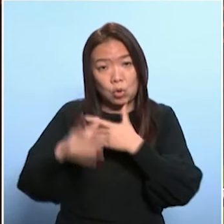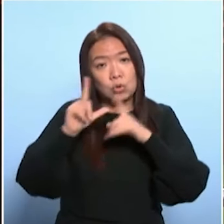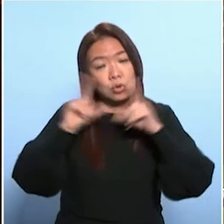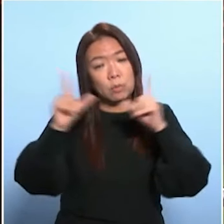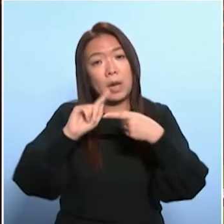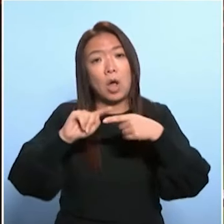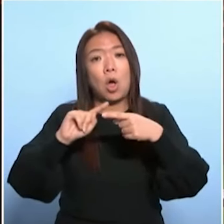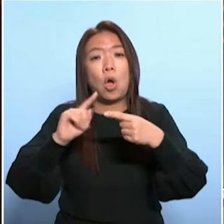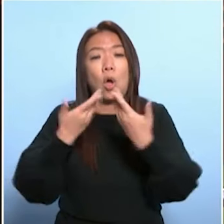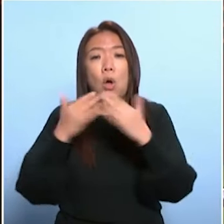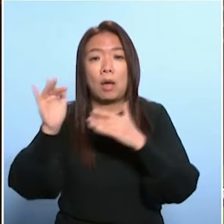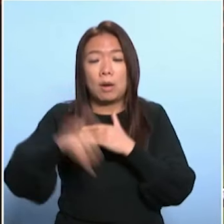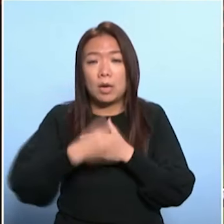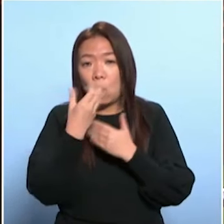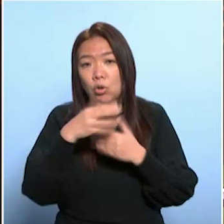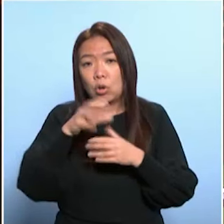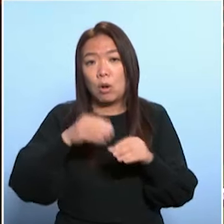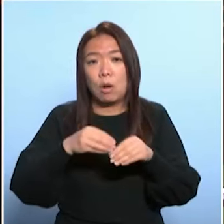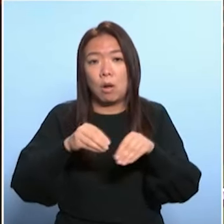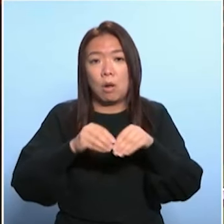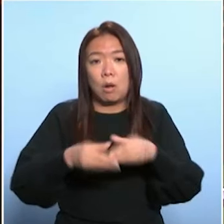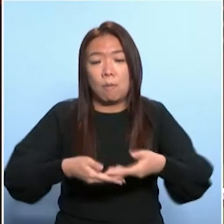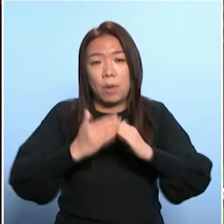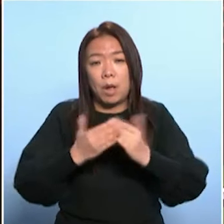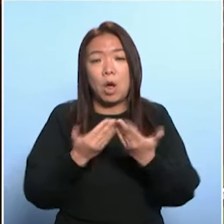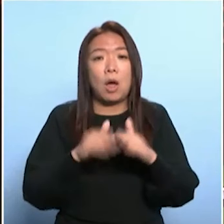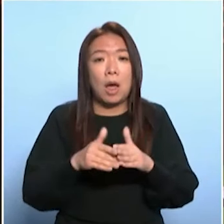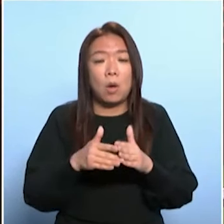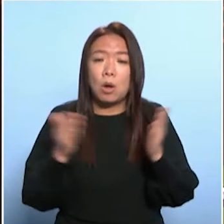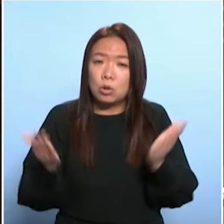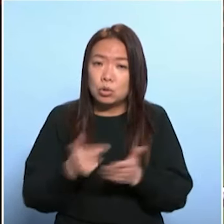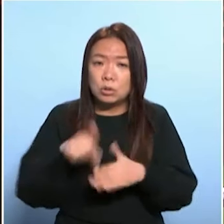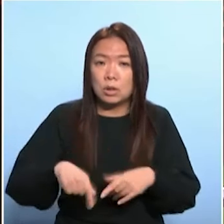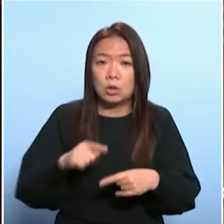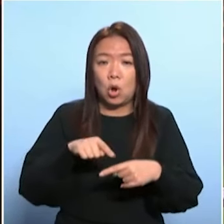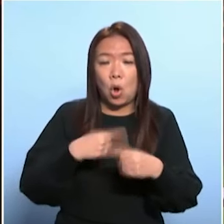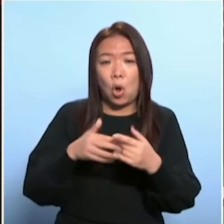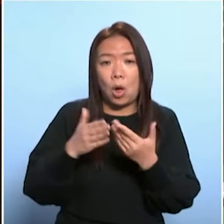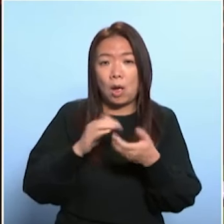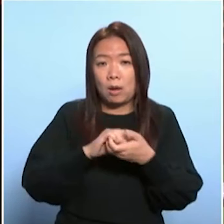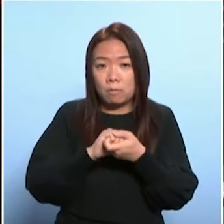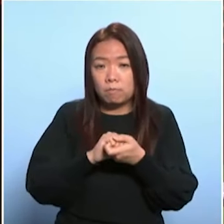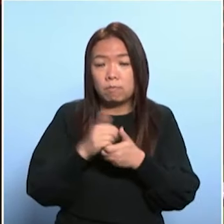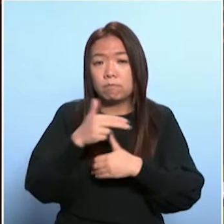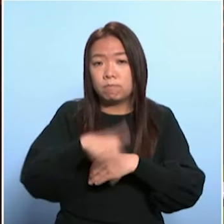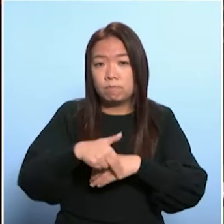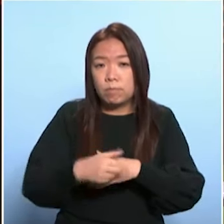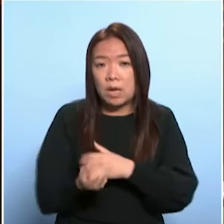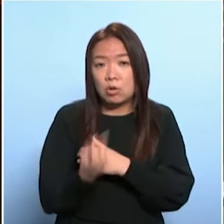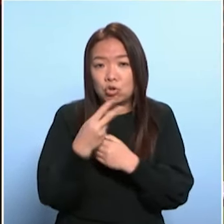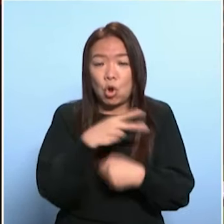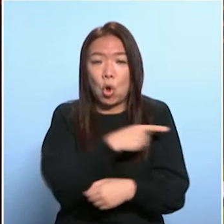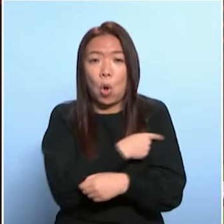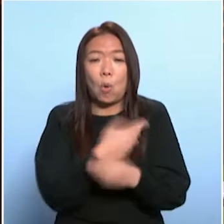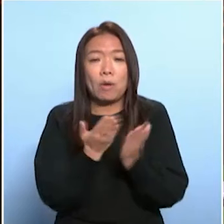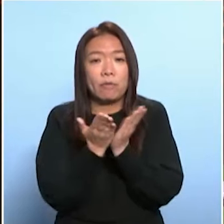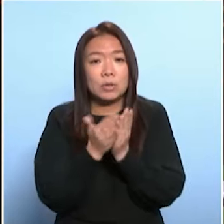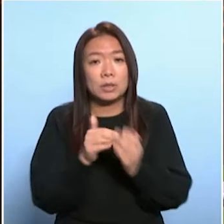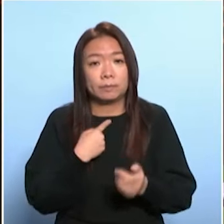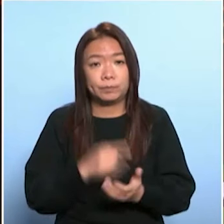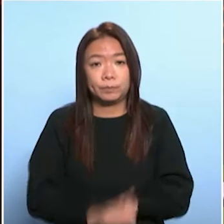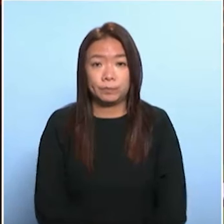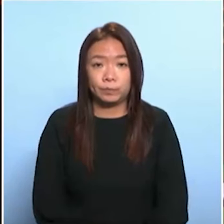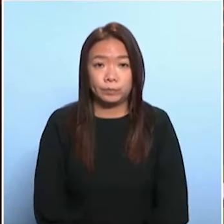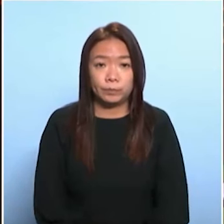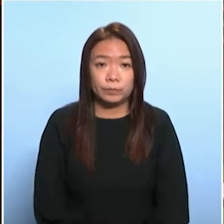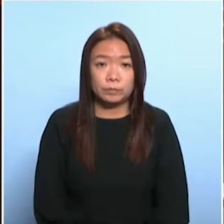校來港辦學，或者是促成與本地的院校合辦更多的雙學位課程。其